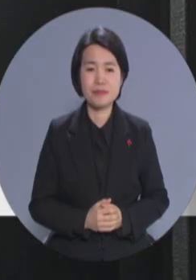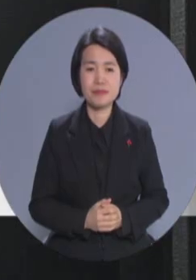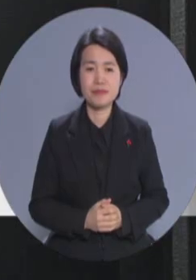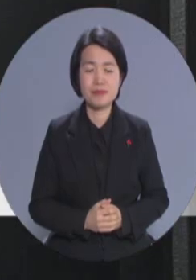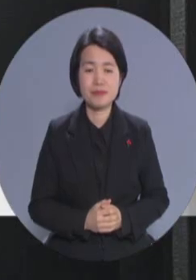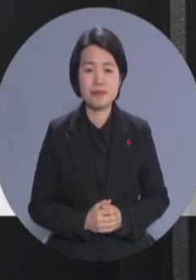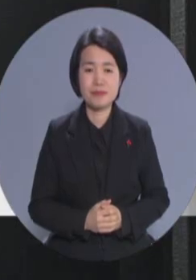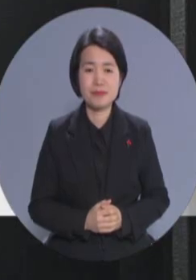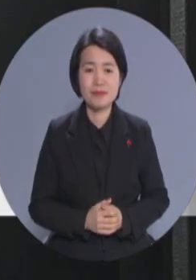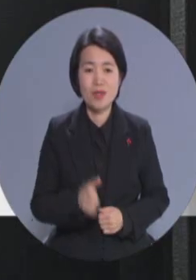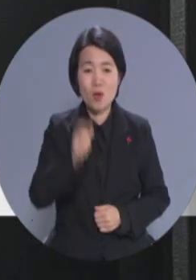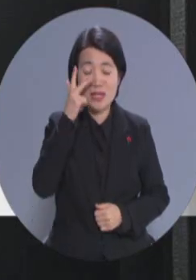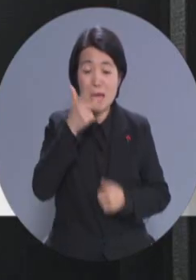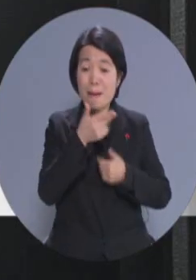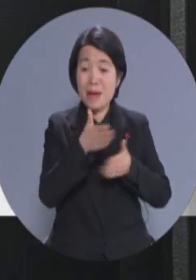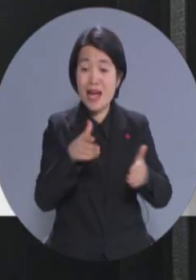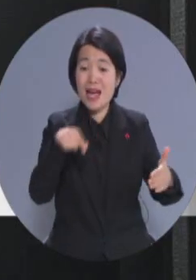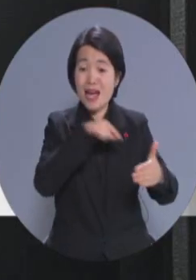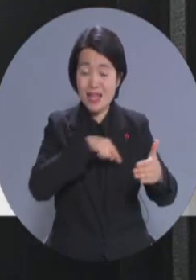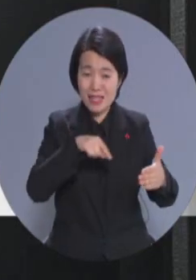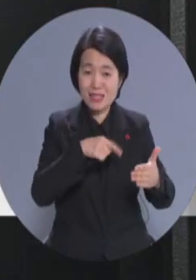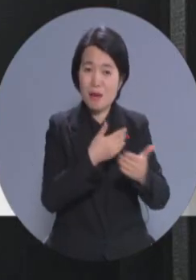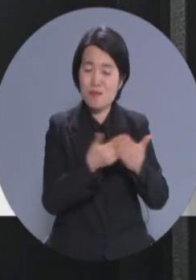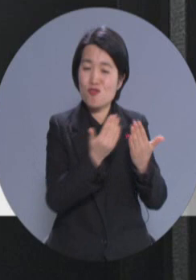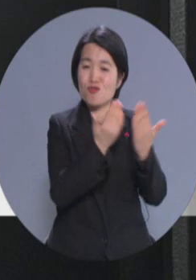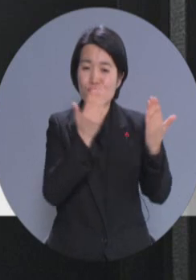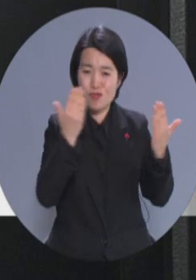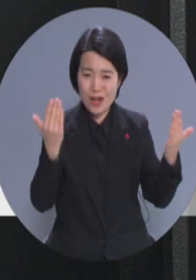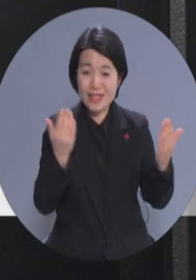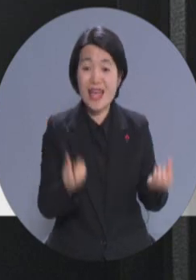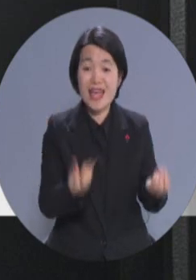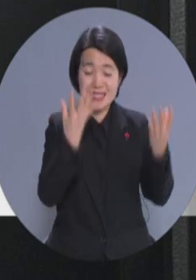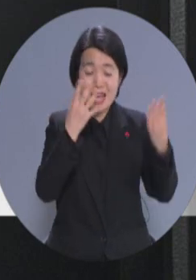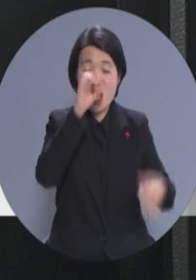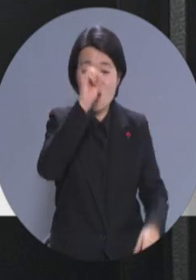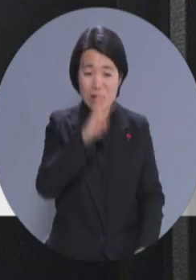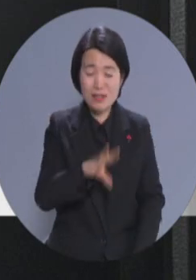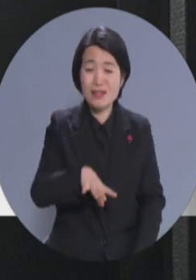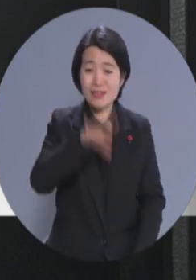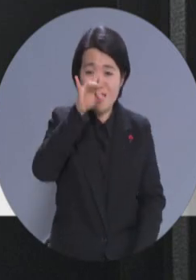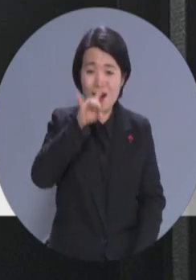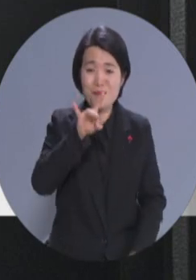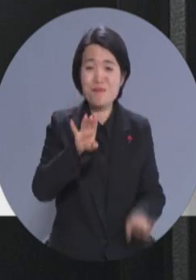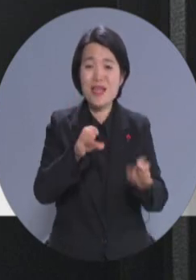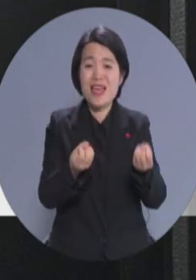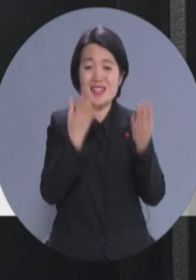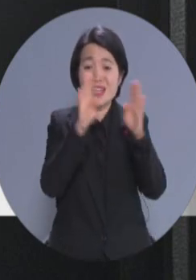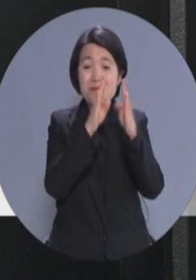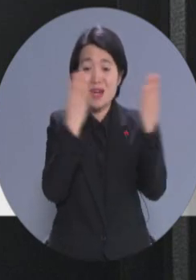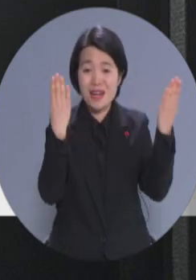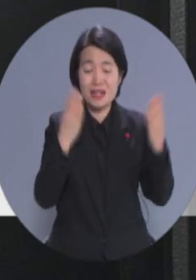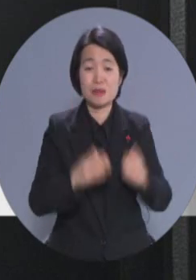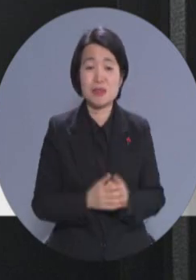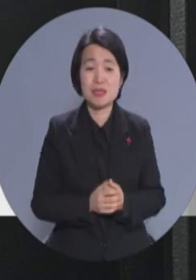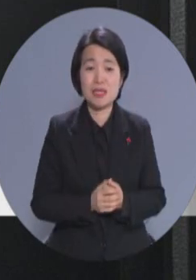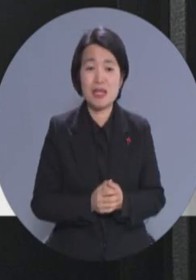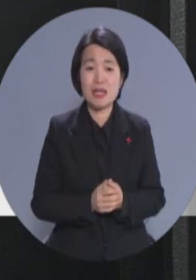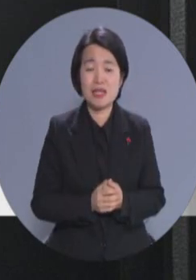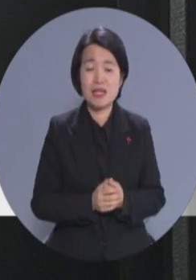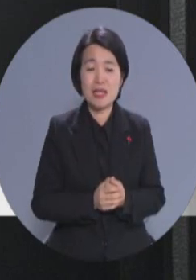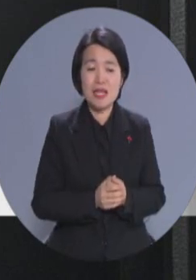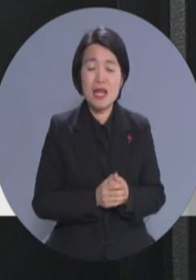있습니다 호텔 객실에서 진행되는 아트페어가 광주에서는 처음으로 열리고 있습니다 미술